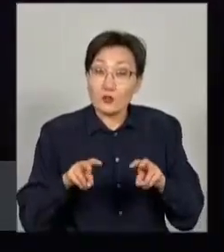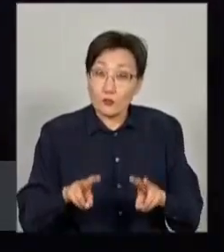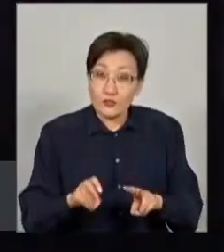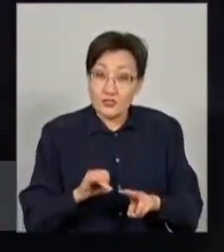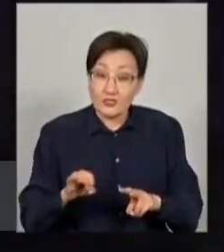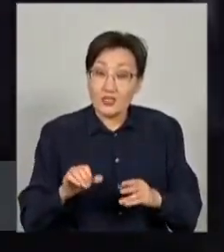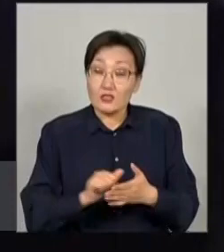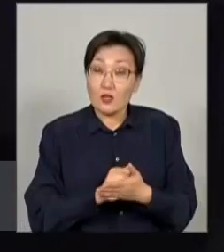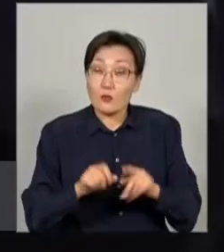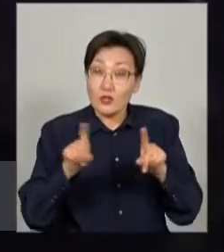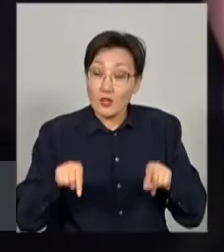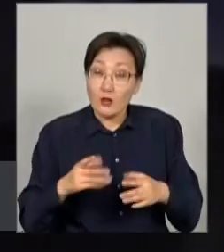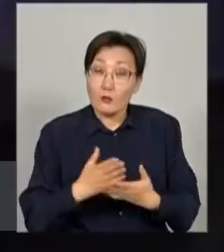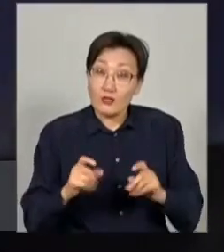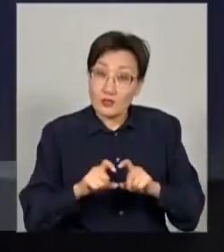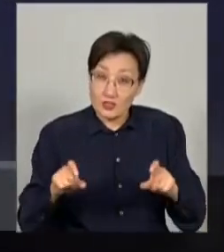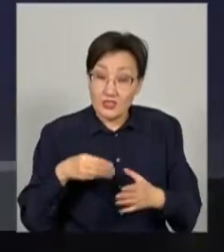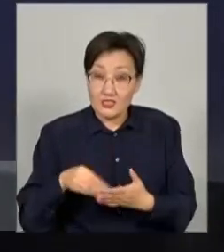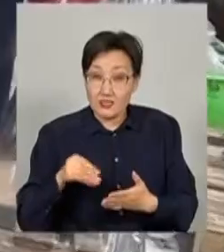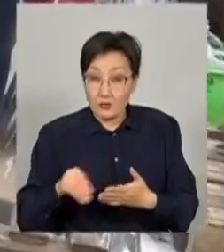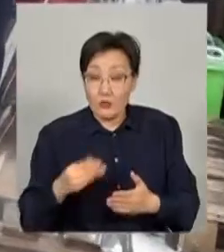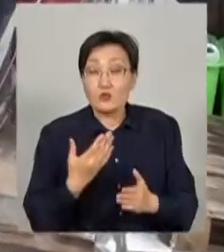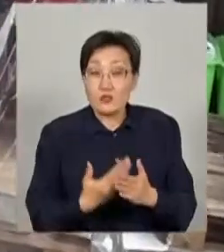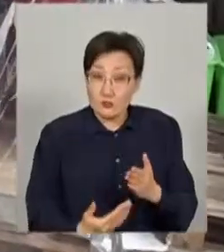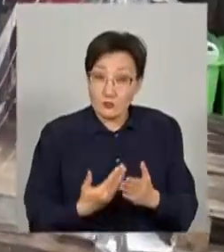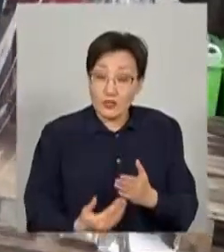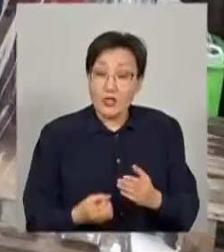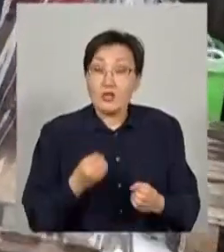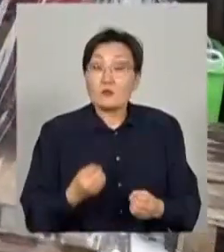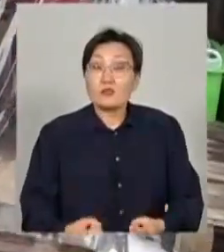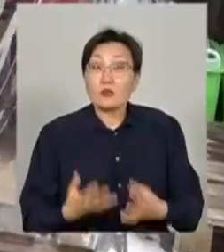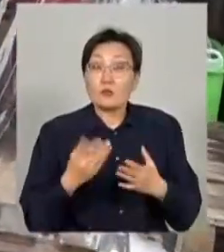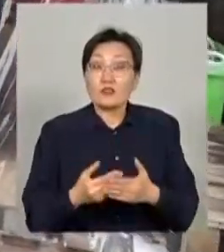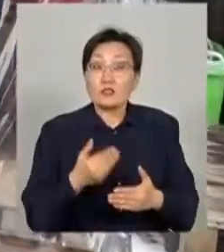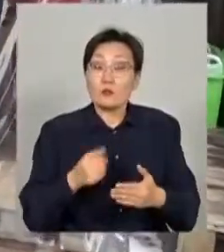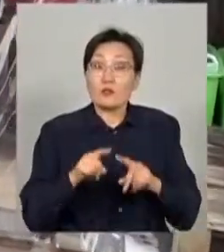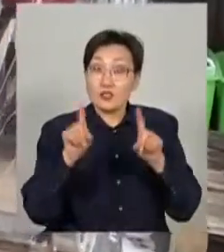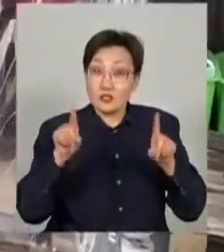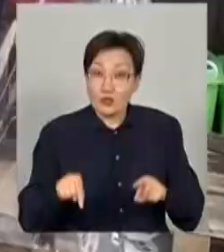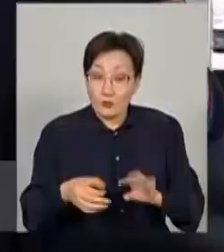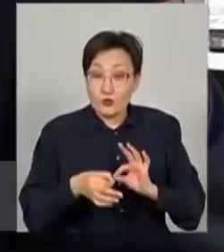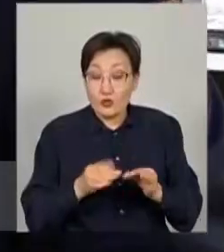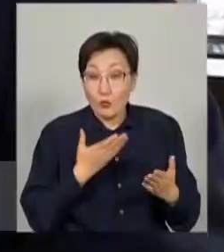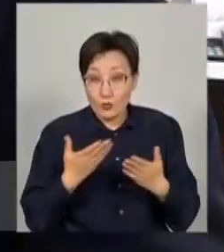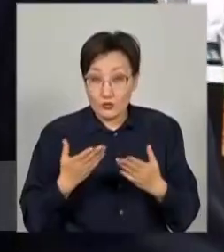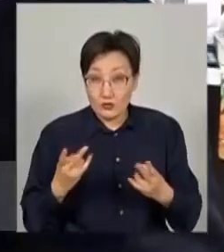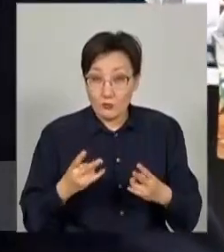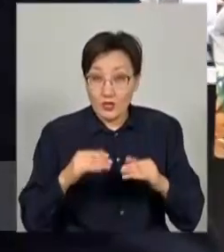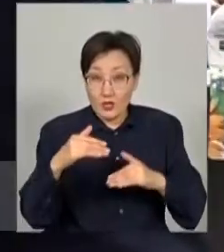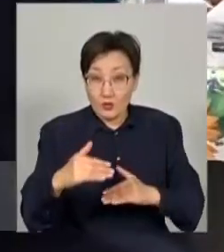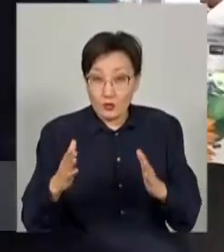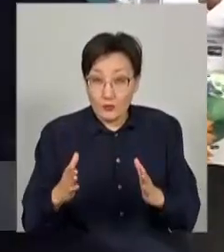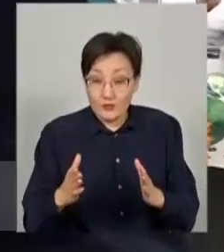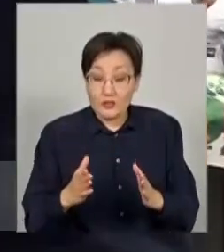және сертификатталған дүкендерден сатып алуға кеңес береді. Отшашуды жақпас бұрын нұсқаулықпен жіті танысу керек. Қораптың